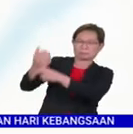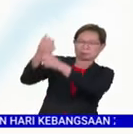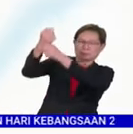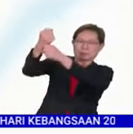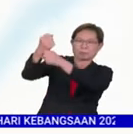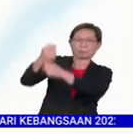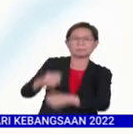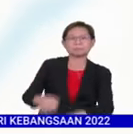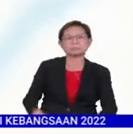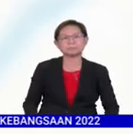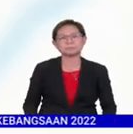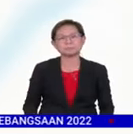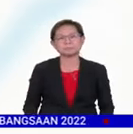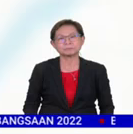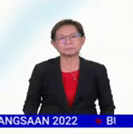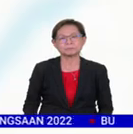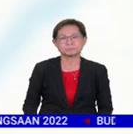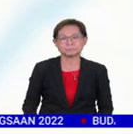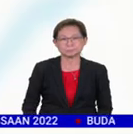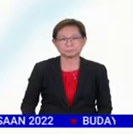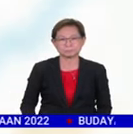Zhuo Yuting.